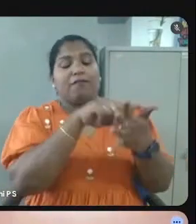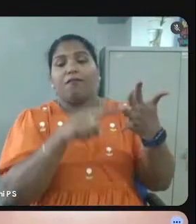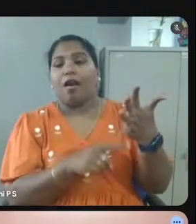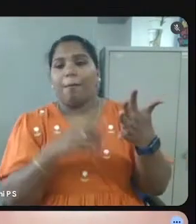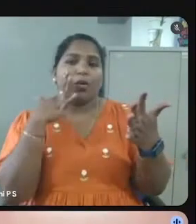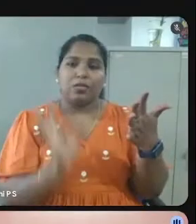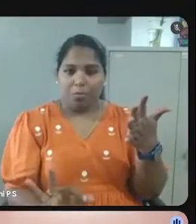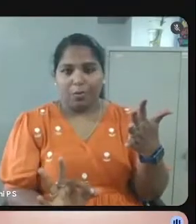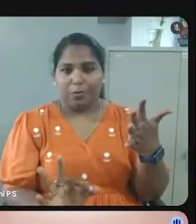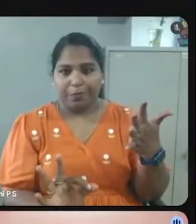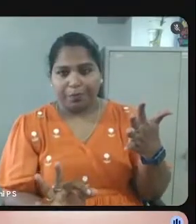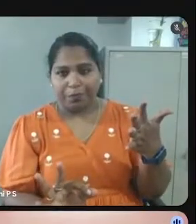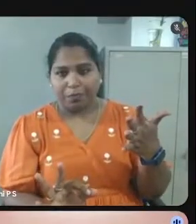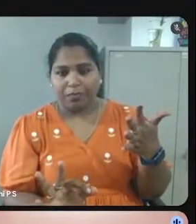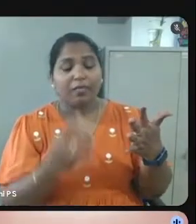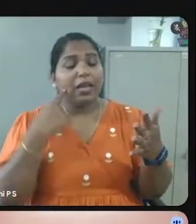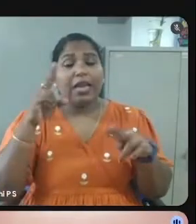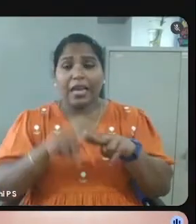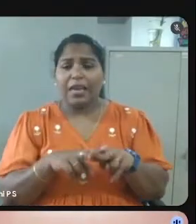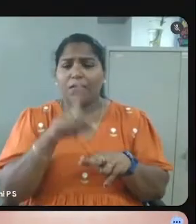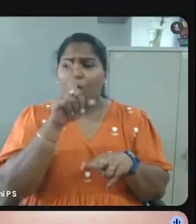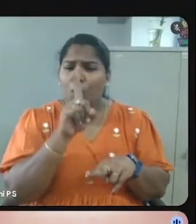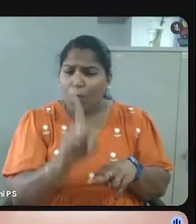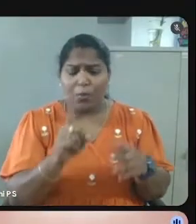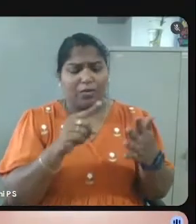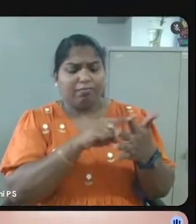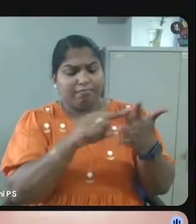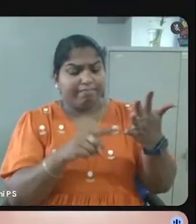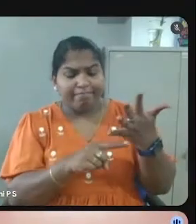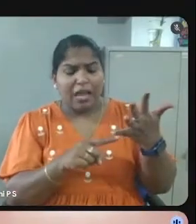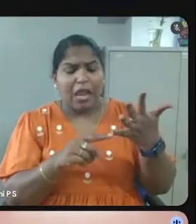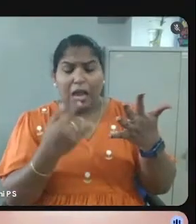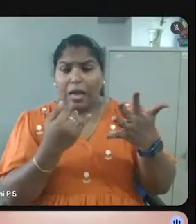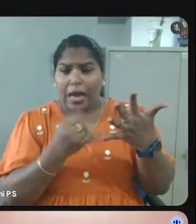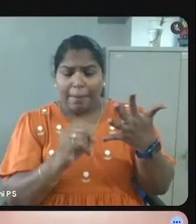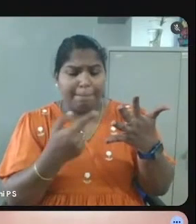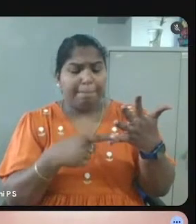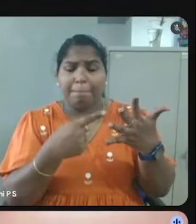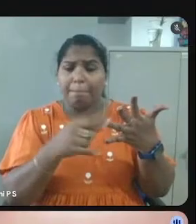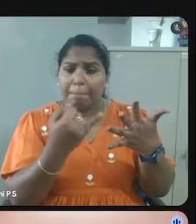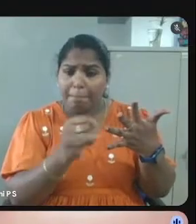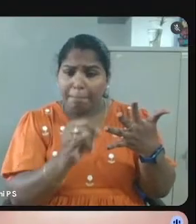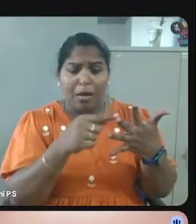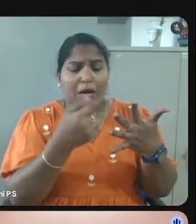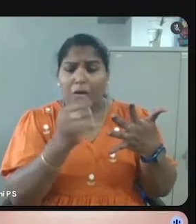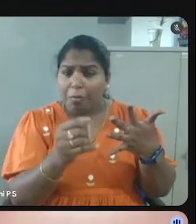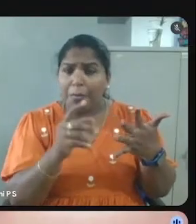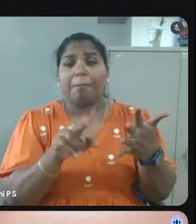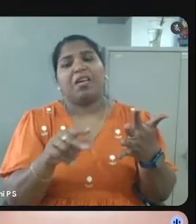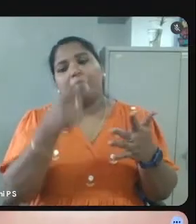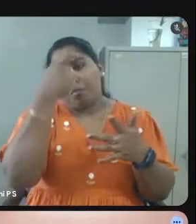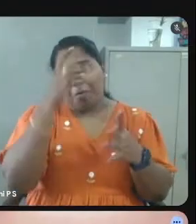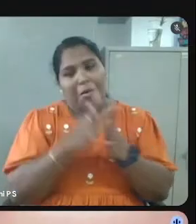ആണ്. ഇവർ ഇതെങ്കിലും ഒരു സ്റ്റേജിൽ സ്റ്റക്കായാലോ അവർ ലവ് ആൻഡ് ബിലോങ്ങിങ്സിൽ സ്റ്റക്കായി കാണും, അല്ലെങ്കിൽ സേഫ്റ്റി ആൻഡ്